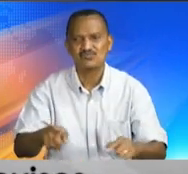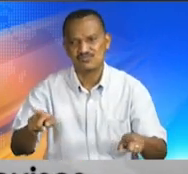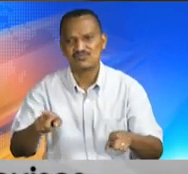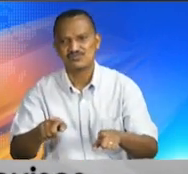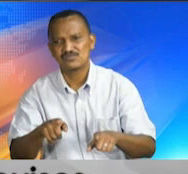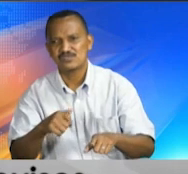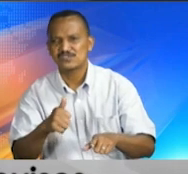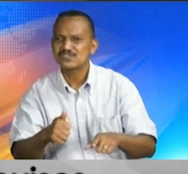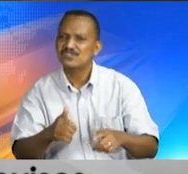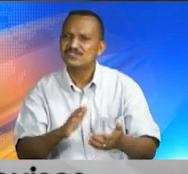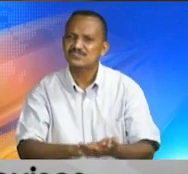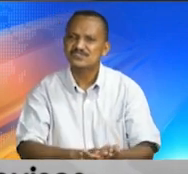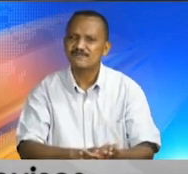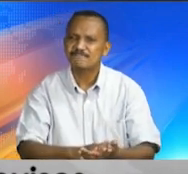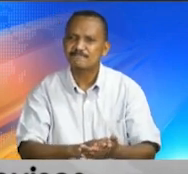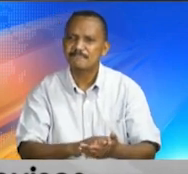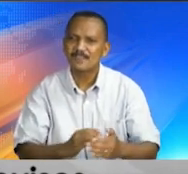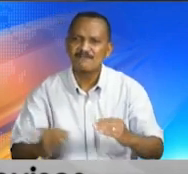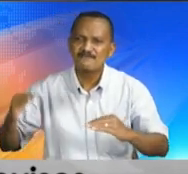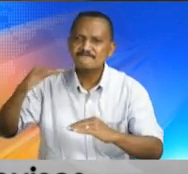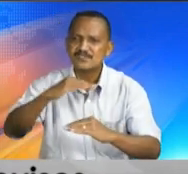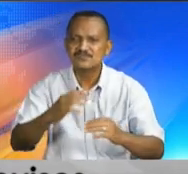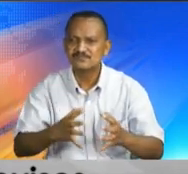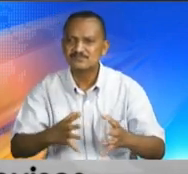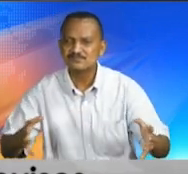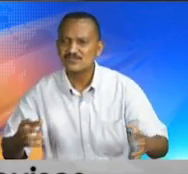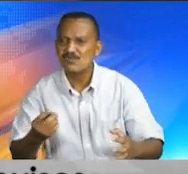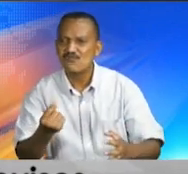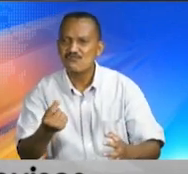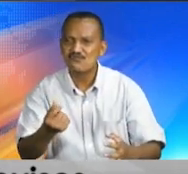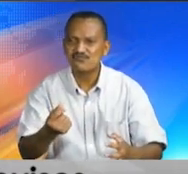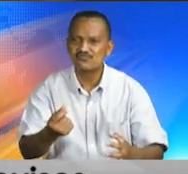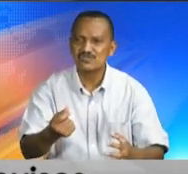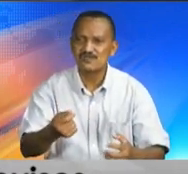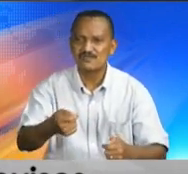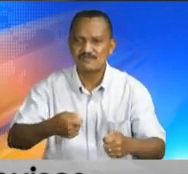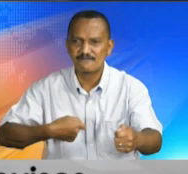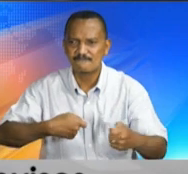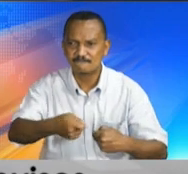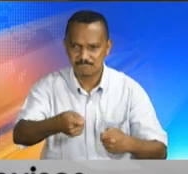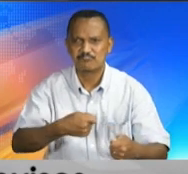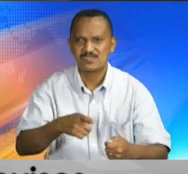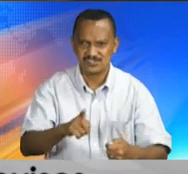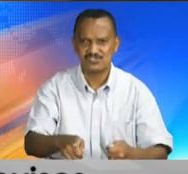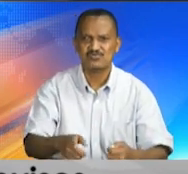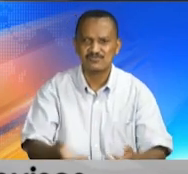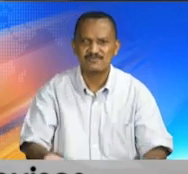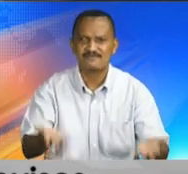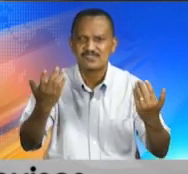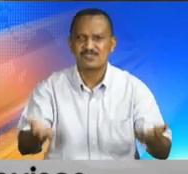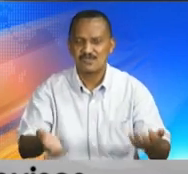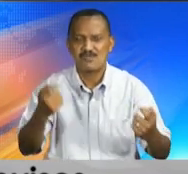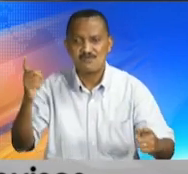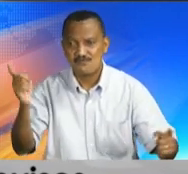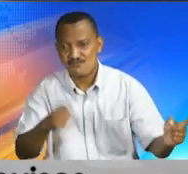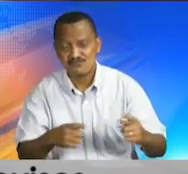ny fanatsarana sy fampiakarana ny fampidirana vola vahiny amin'ny alalan'ny fanaovana ny fanentanana an'ireo mpamokatra